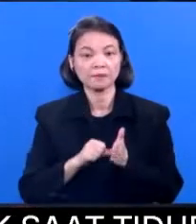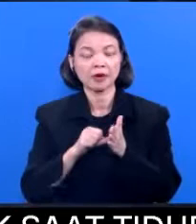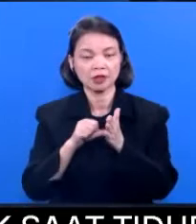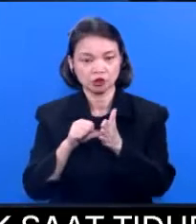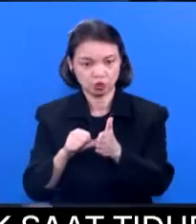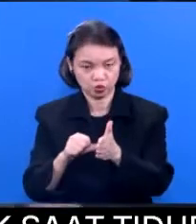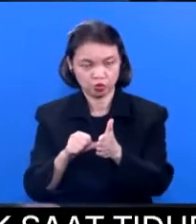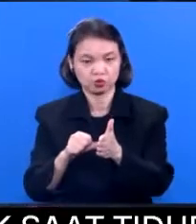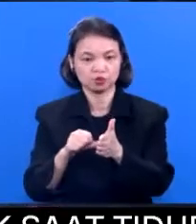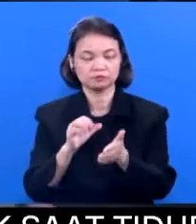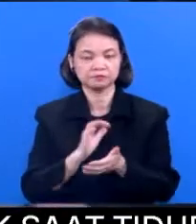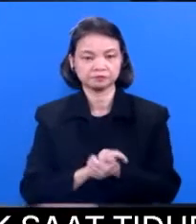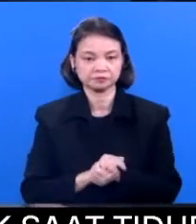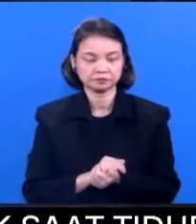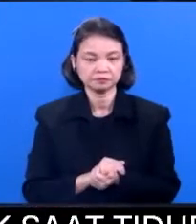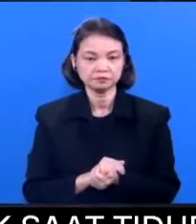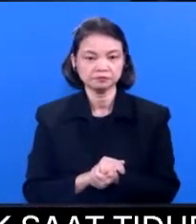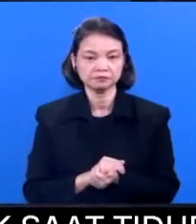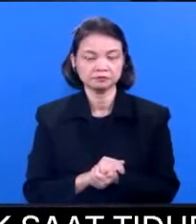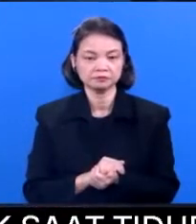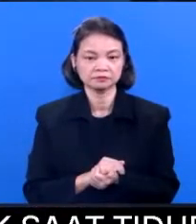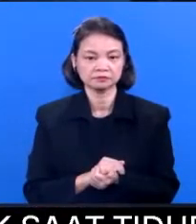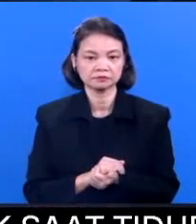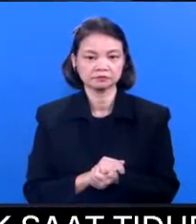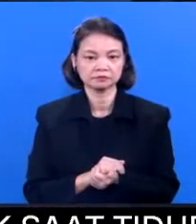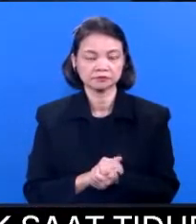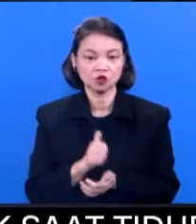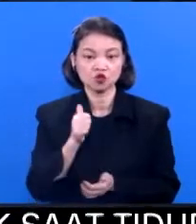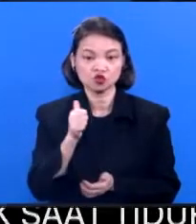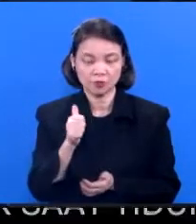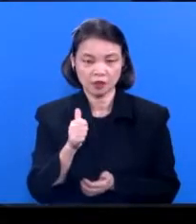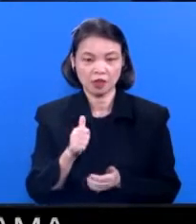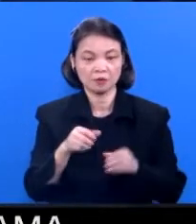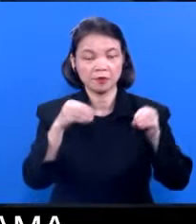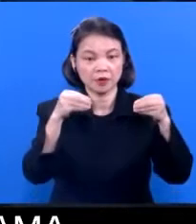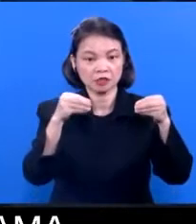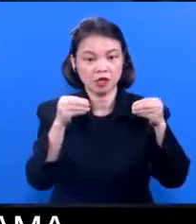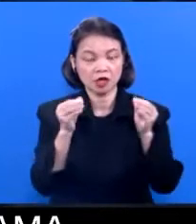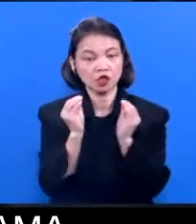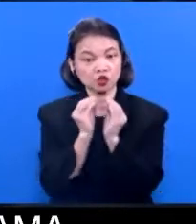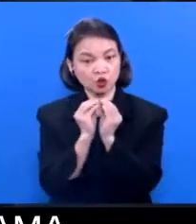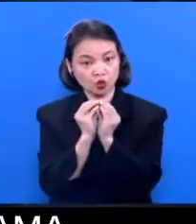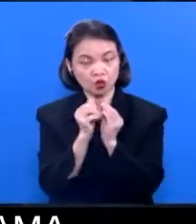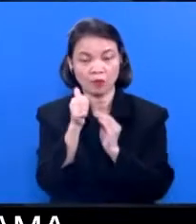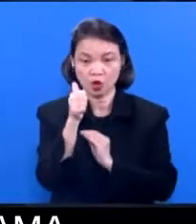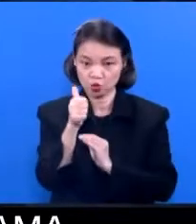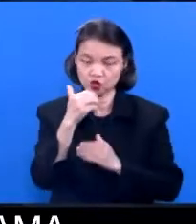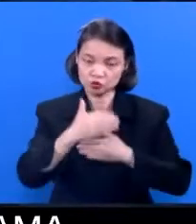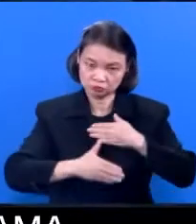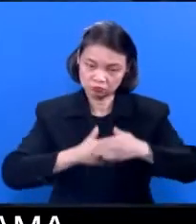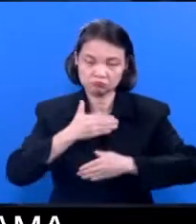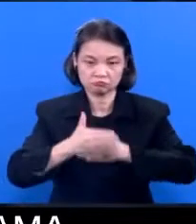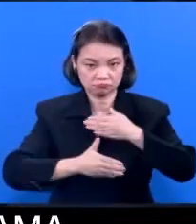bisa ikut membantu supaya pemasaran telurnya juga bisa berjalan, terus